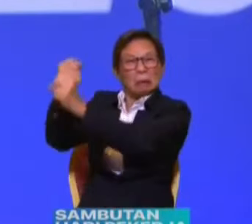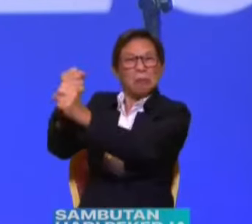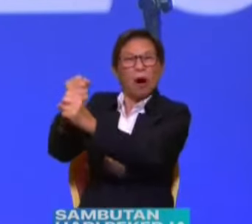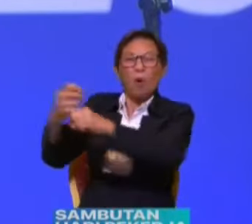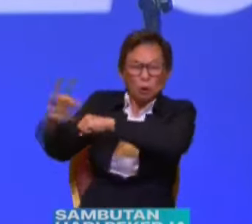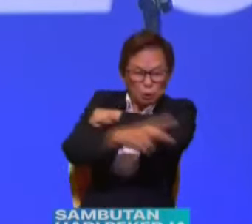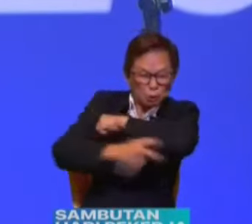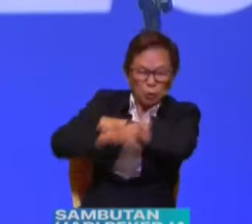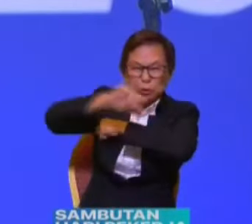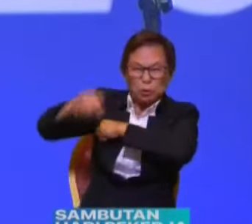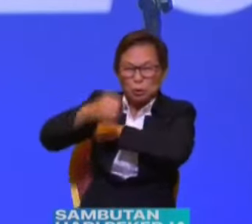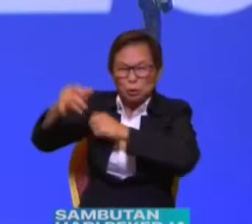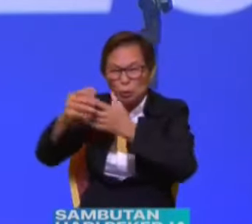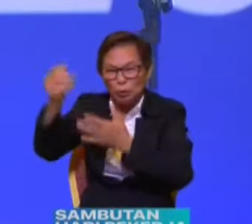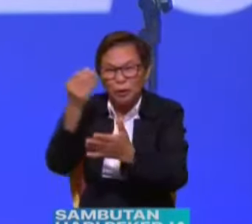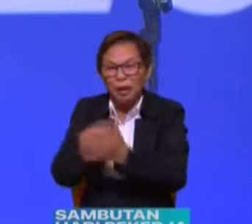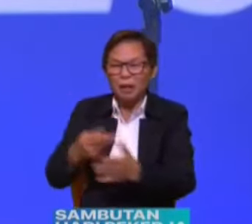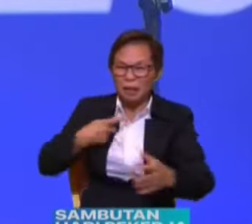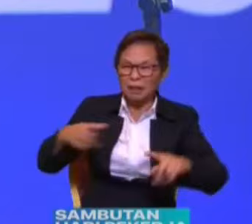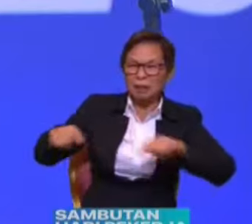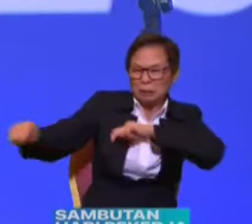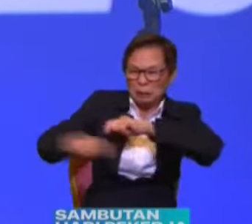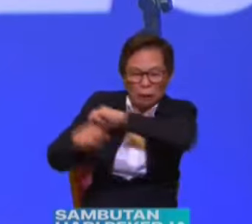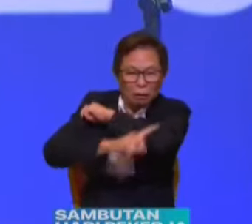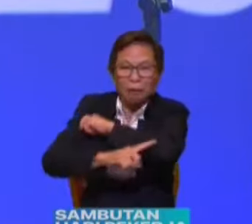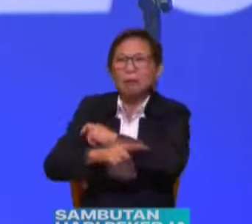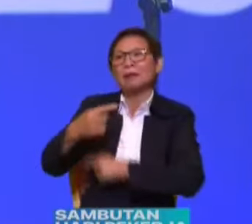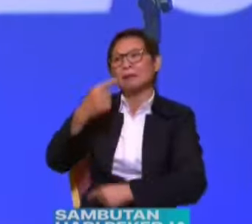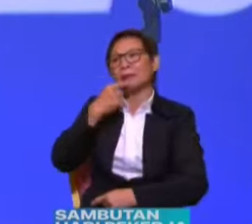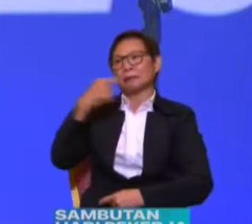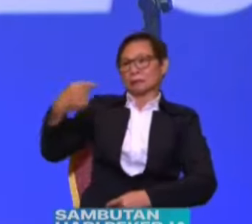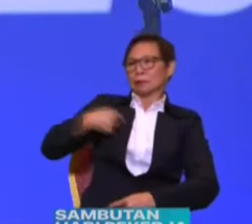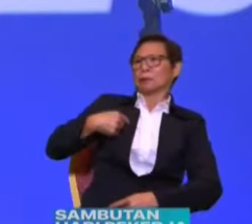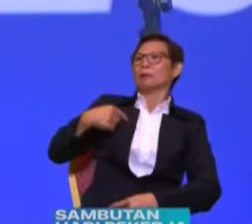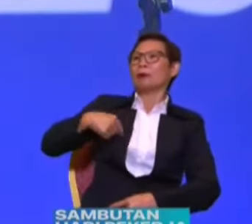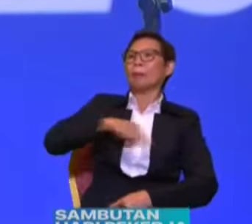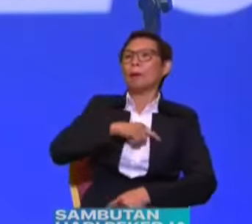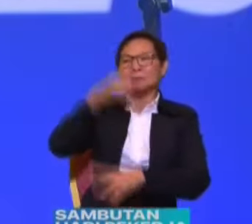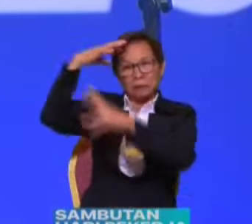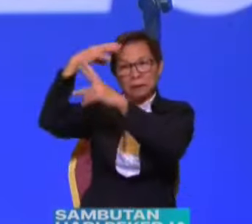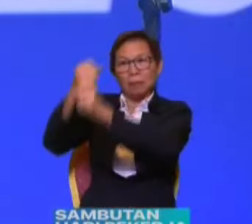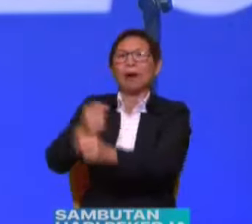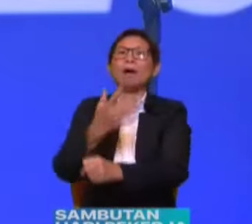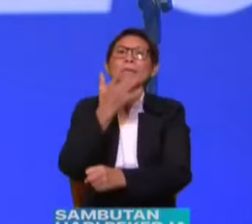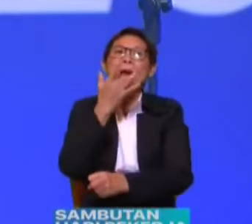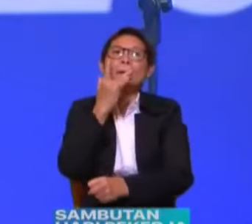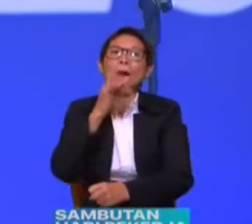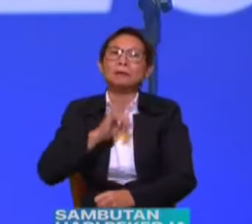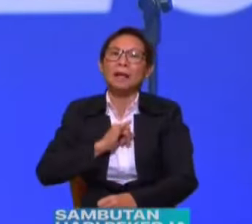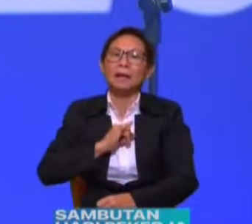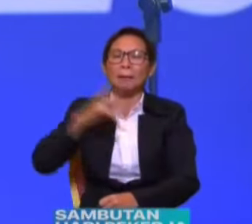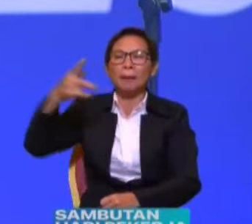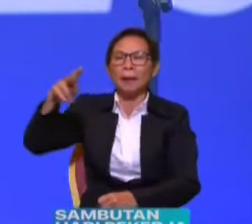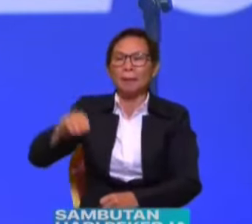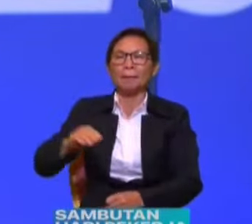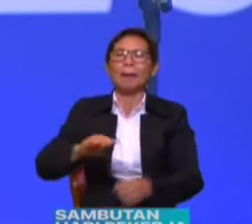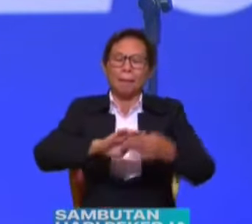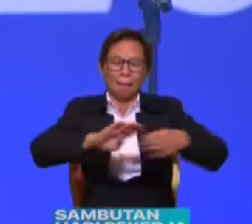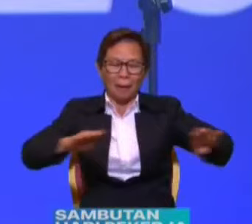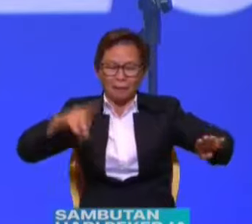RM100 juta, kita ambil tindakan, kita jangan dendam. Ini nasib baik saya berdendam Menteri, jadi bahasa saya kena kawal